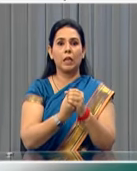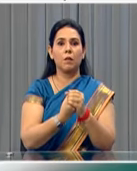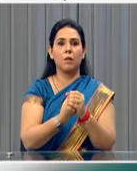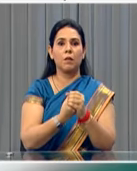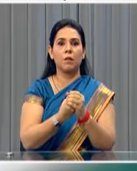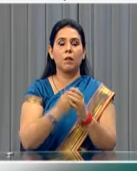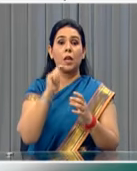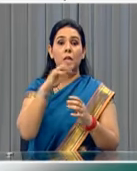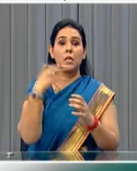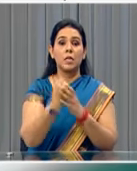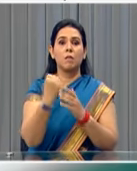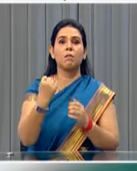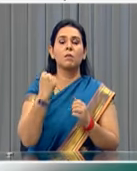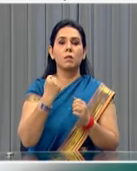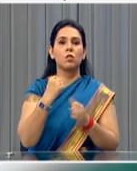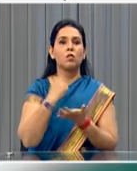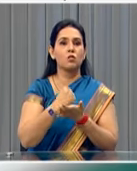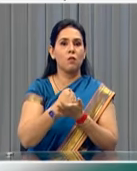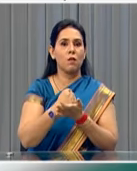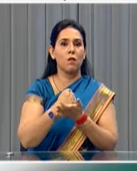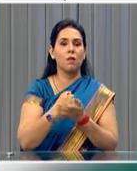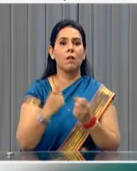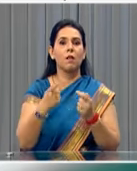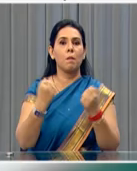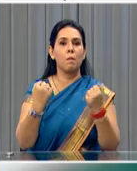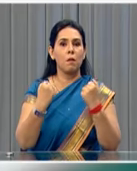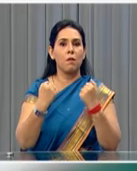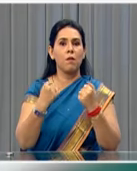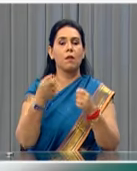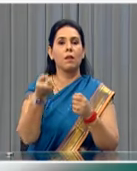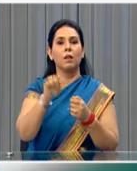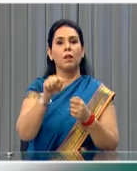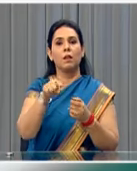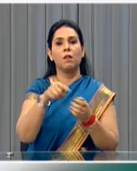जब टीम बनकर के लग जाती है तो वो